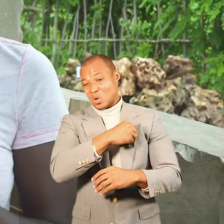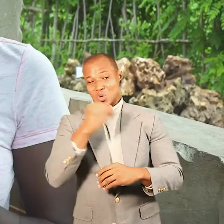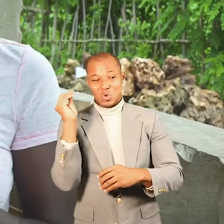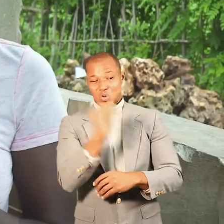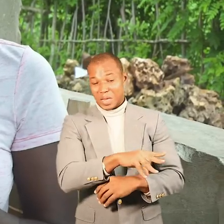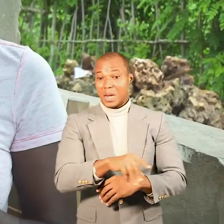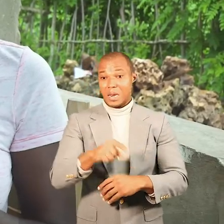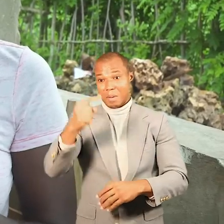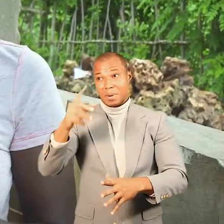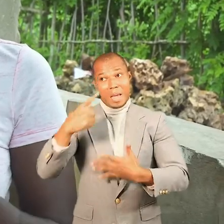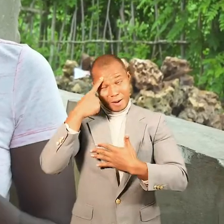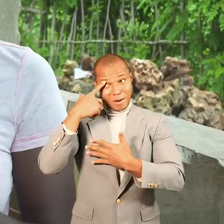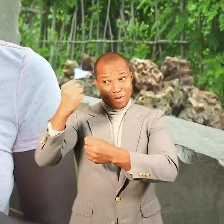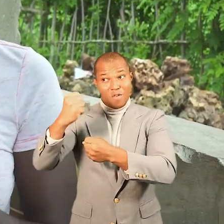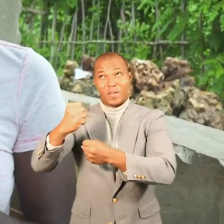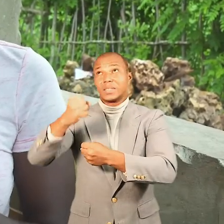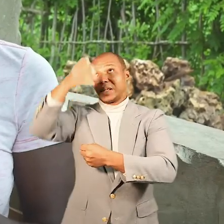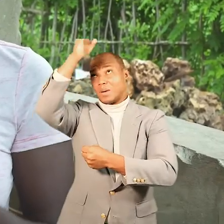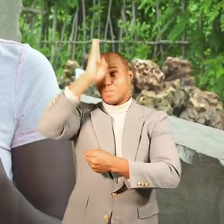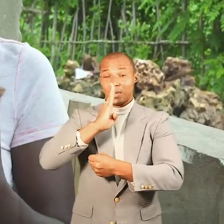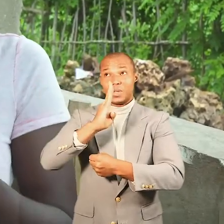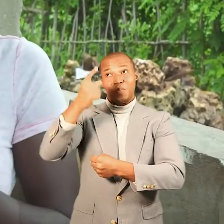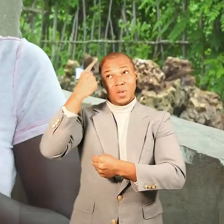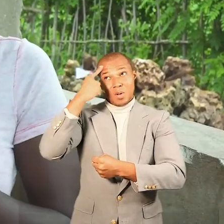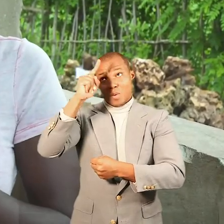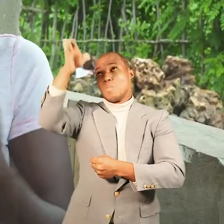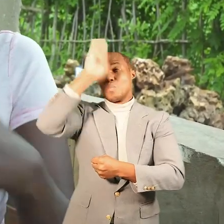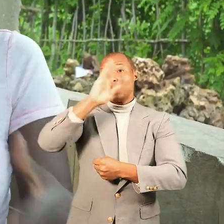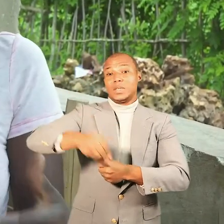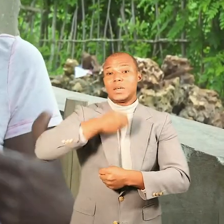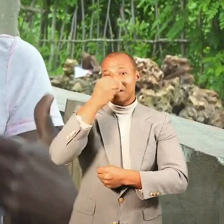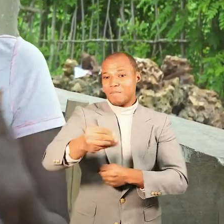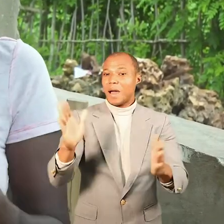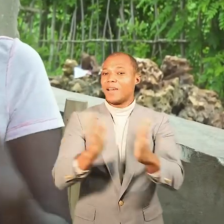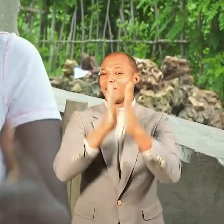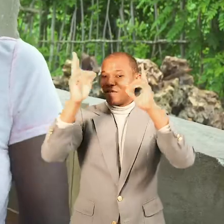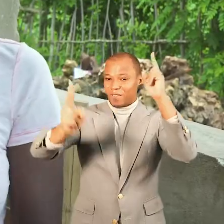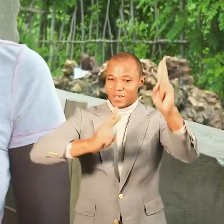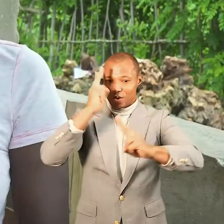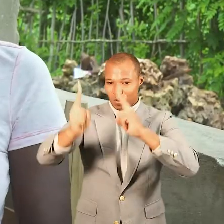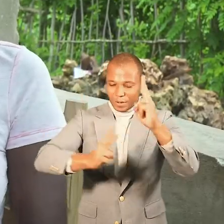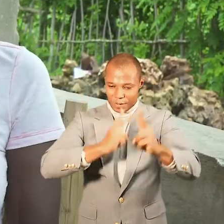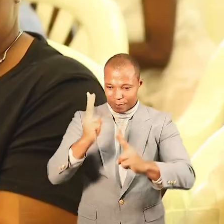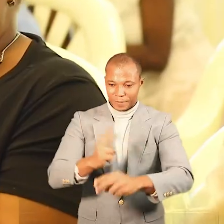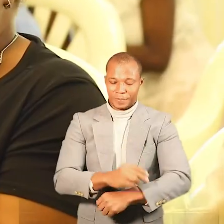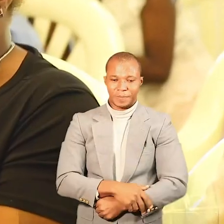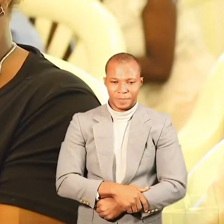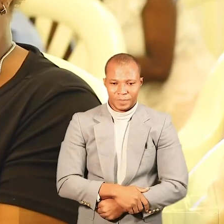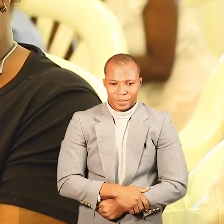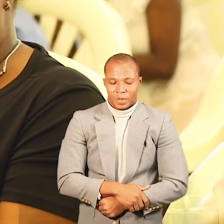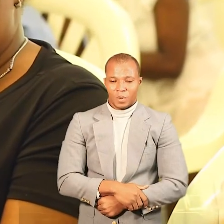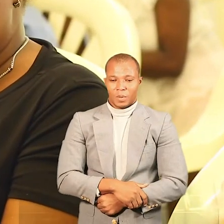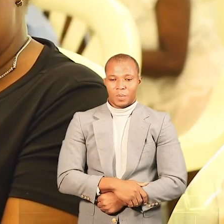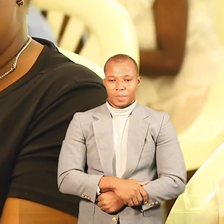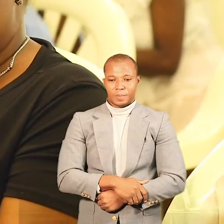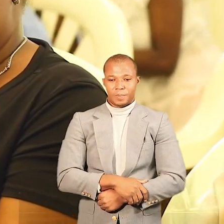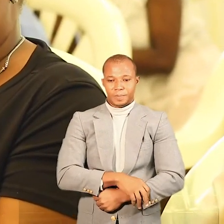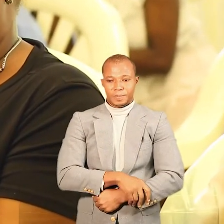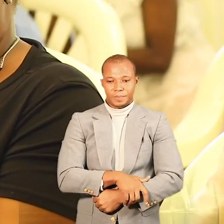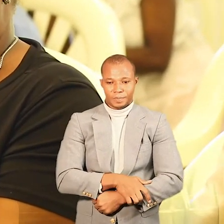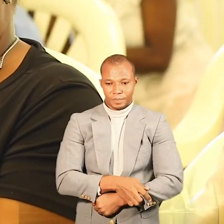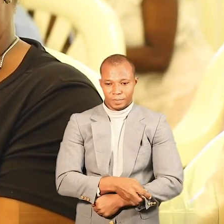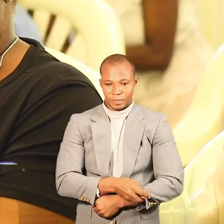toujours gain confiance dans bon Dieu et me gain confiance bon Dieu a fait me gain bataille là et ma bon Dieu a bonne victoire là bonne témoignage nous tous pour attendre nous même